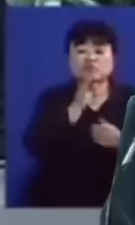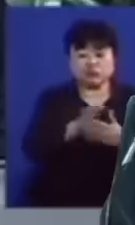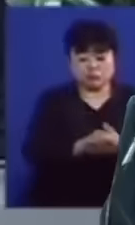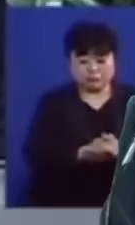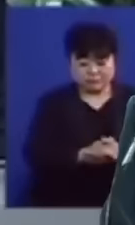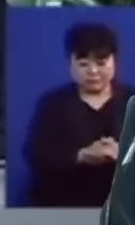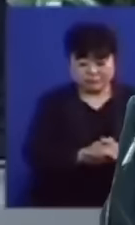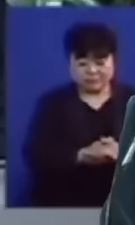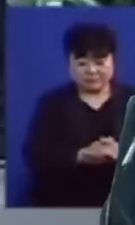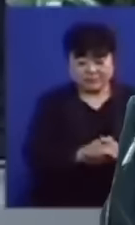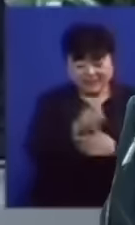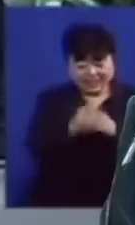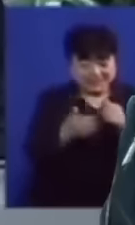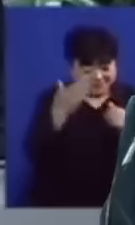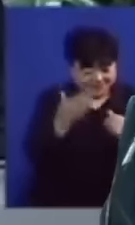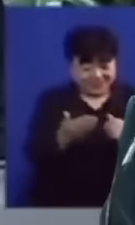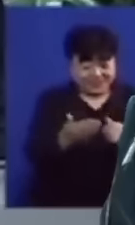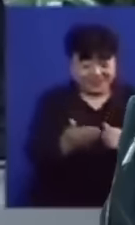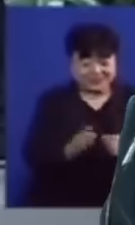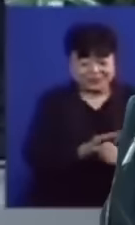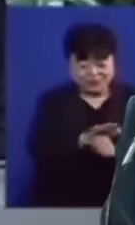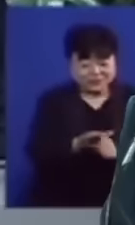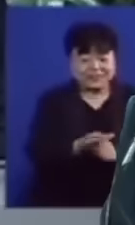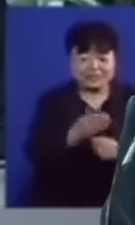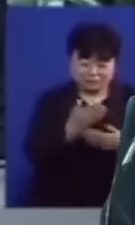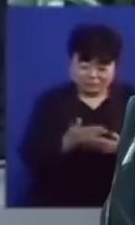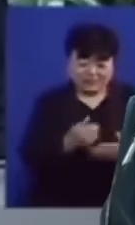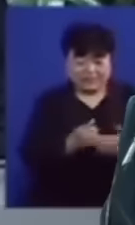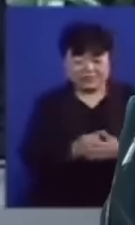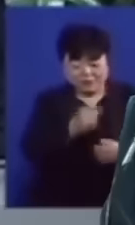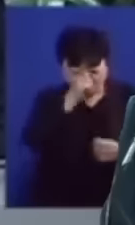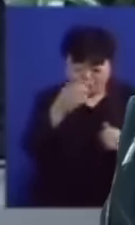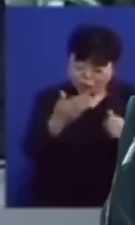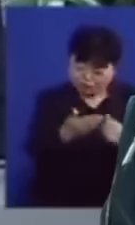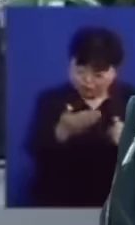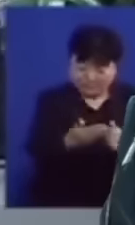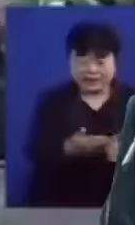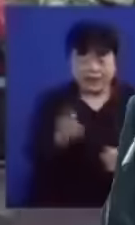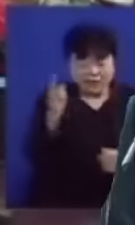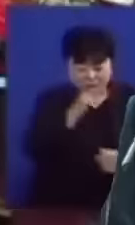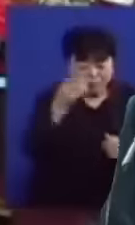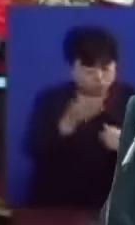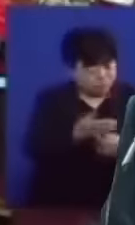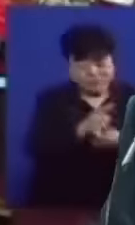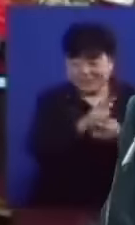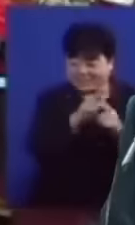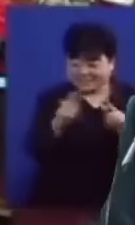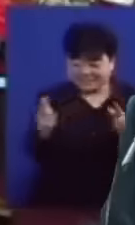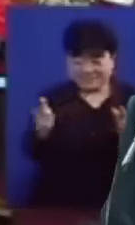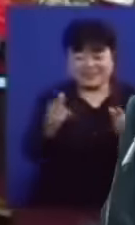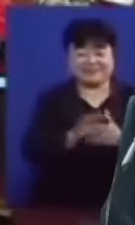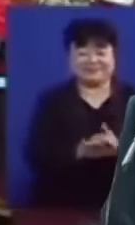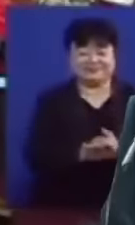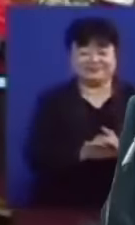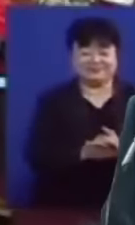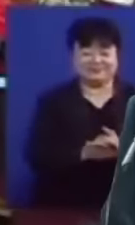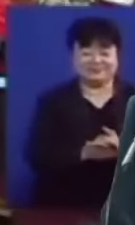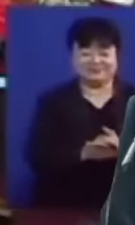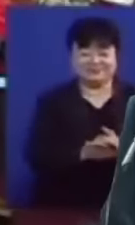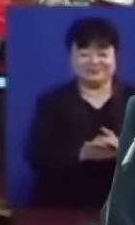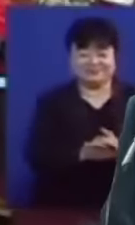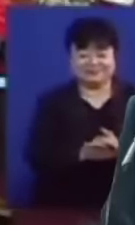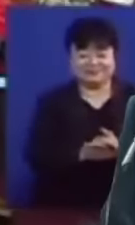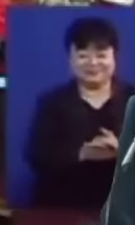이치입니다. 하나님께서 우리를 사랑하기 때문에 우리에게 좋은 것 주시지 나쁜 것 주시지 않은 하나님이신 것입니다.